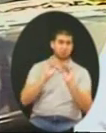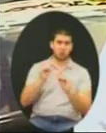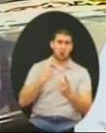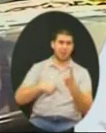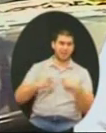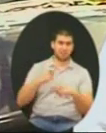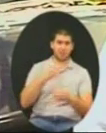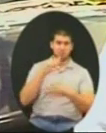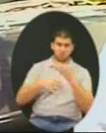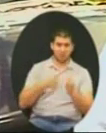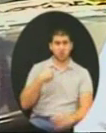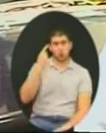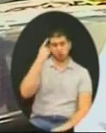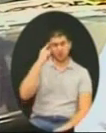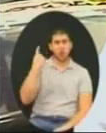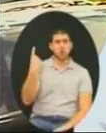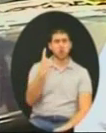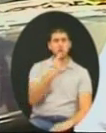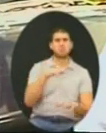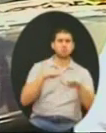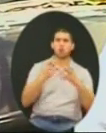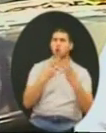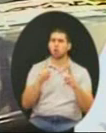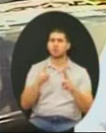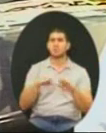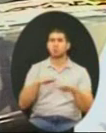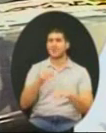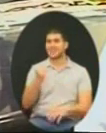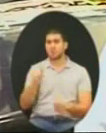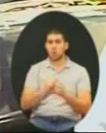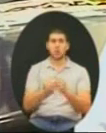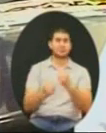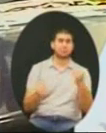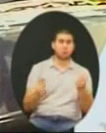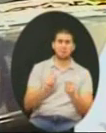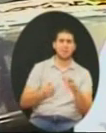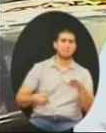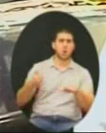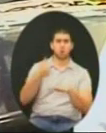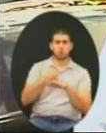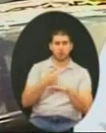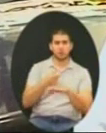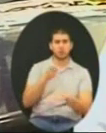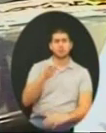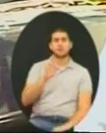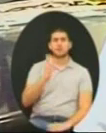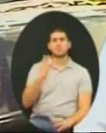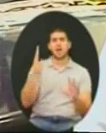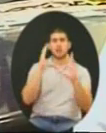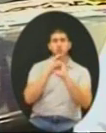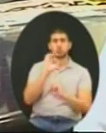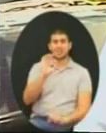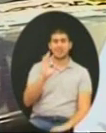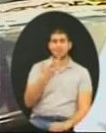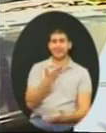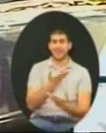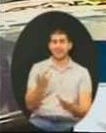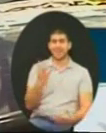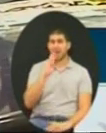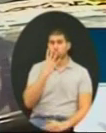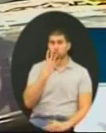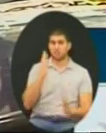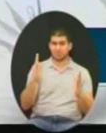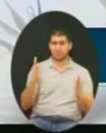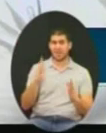להתחמק מהשאלה. אני חושב שכל ממשלה, ולא משנה אם זה ממשלת ימין או ממשלת שמאל, ומי עומד בראשה, ומה האג'נדה שלה. אם אין לה 4 שנים